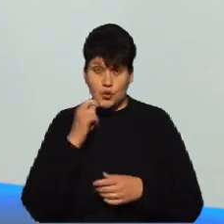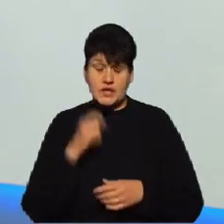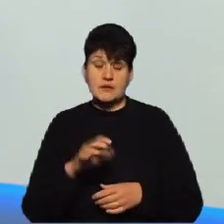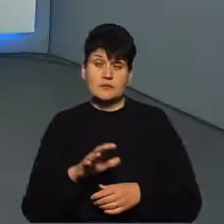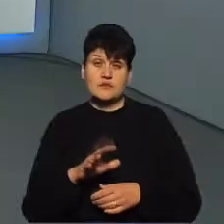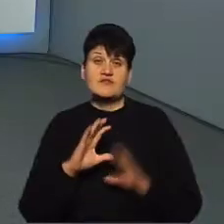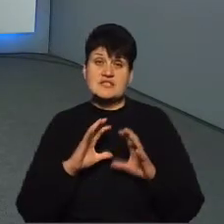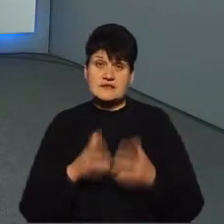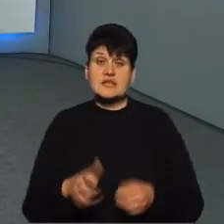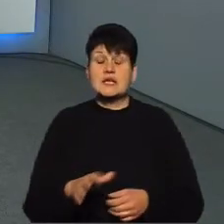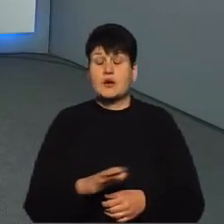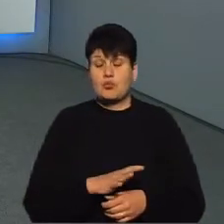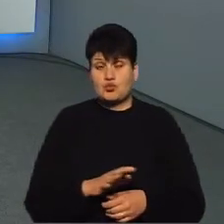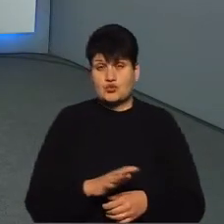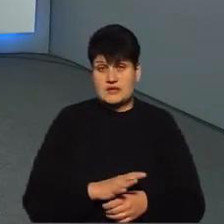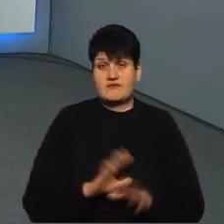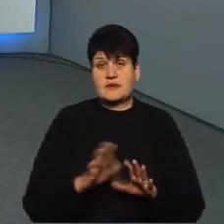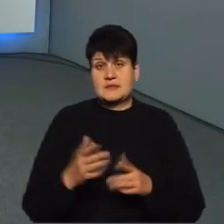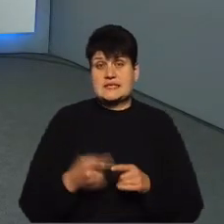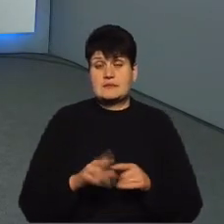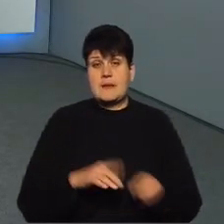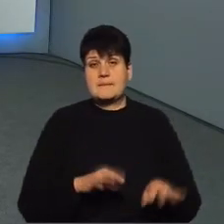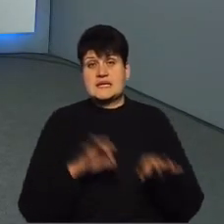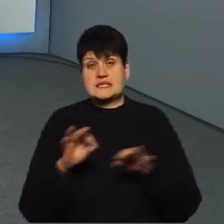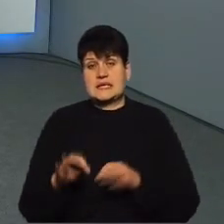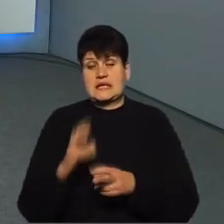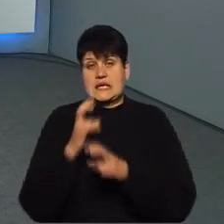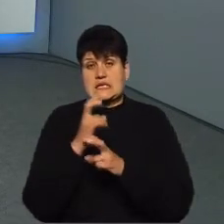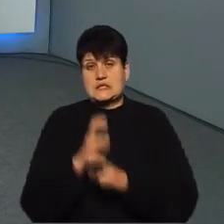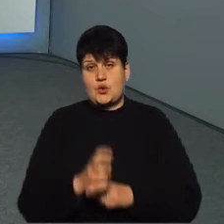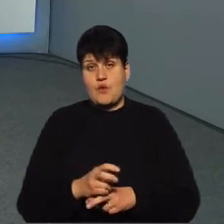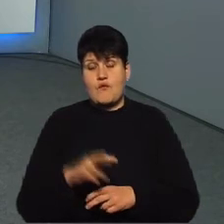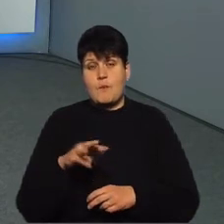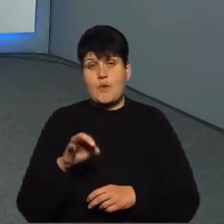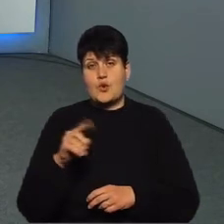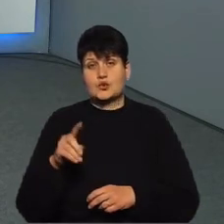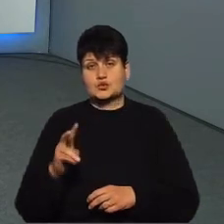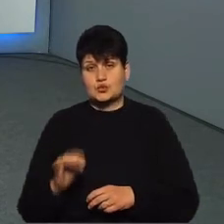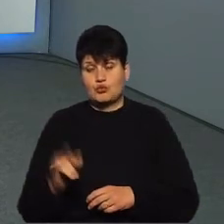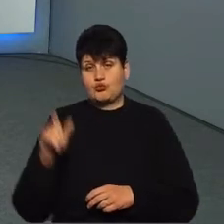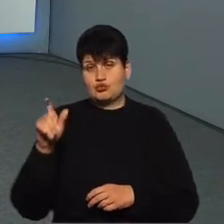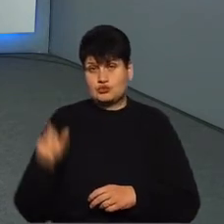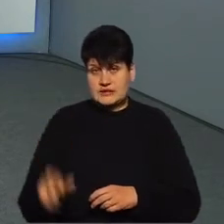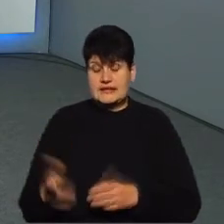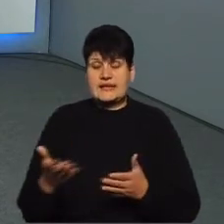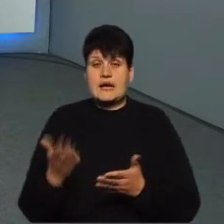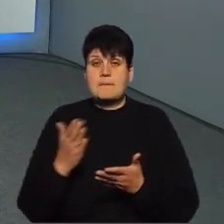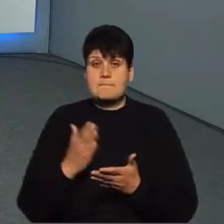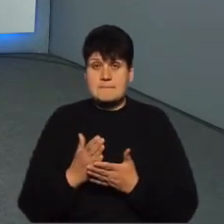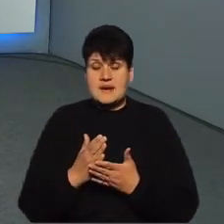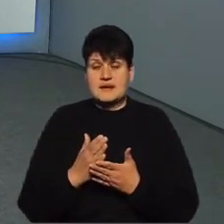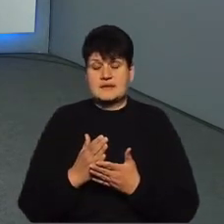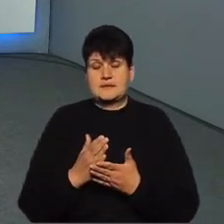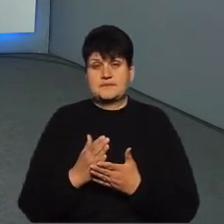світі були. Це була пересадка кісткового мозку від людини, яка мала резистентність